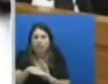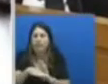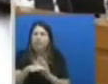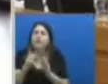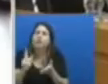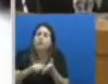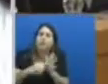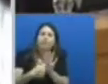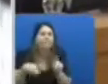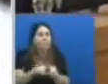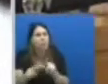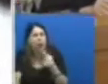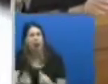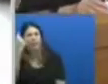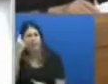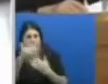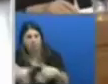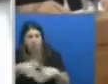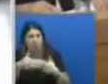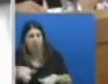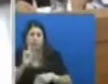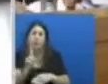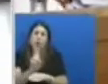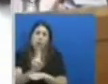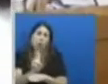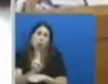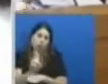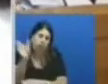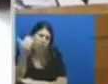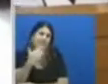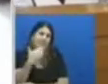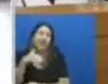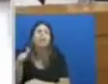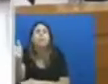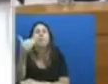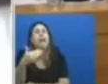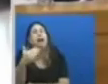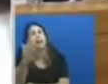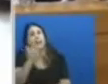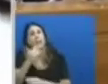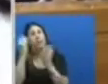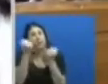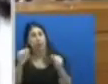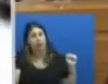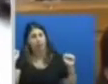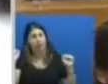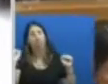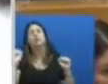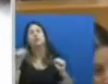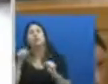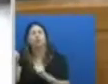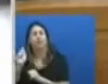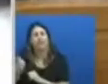הזכות לחוקק מכוח המועצה ישיבת המועצה שהקימה את המדינה וכונה את המדינה וחוקי הסד מכוח א